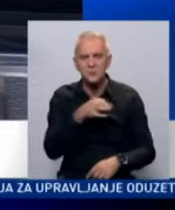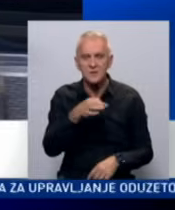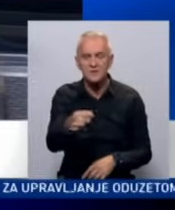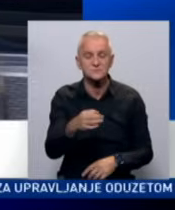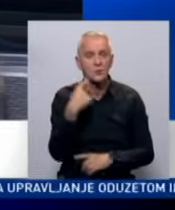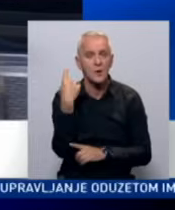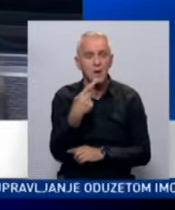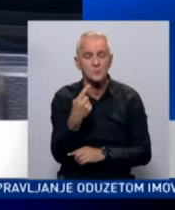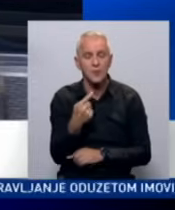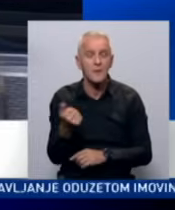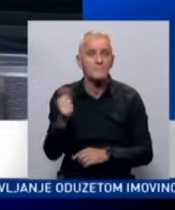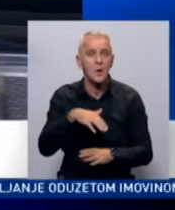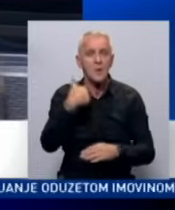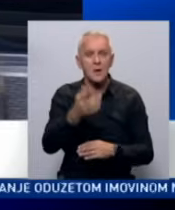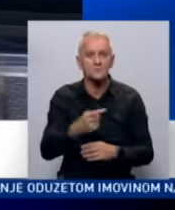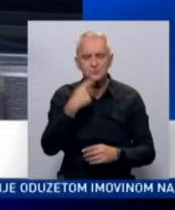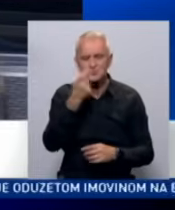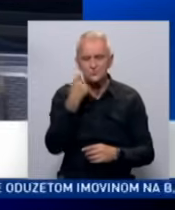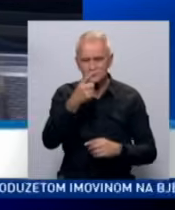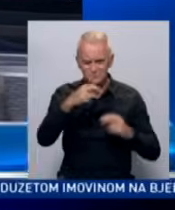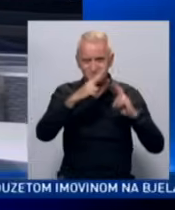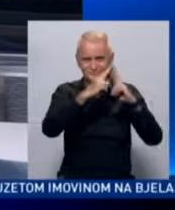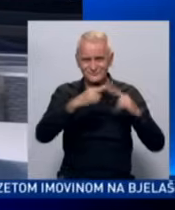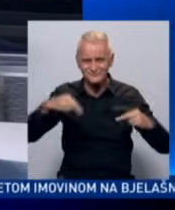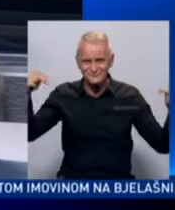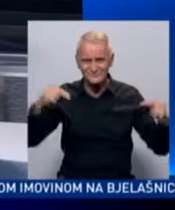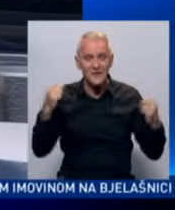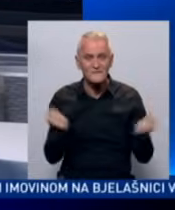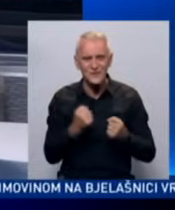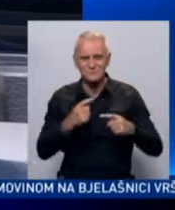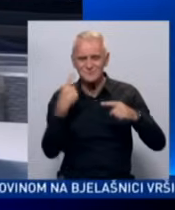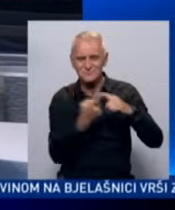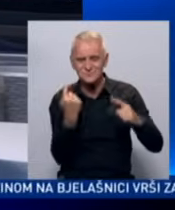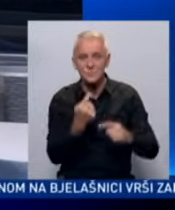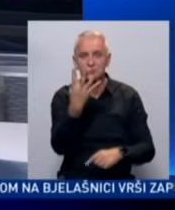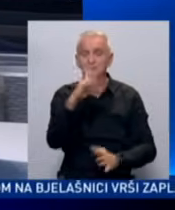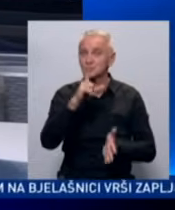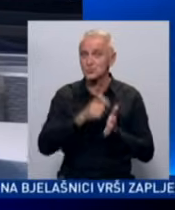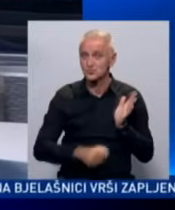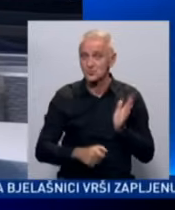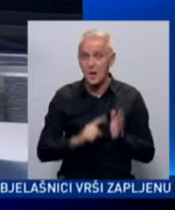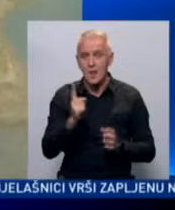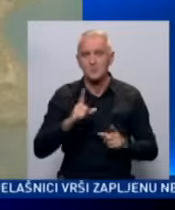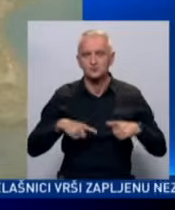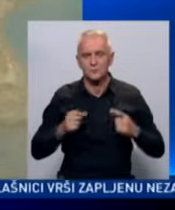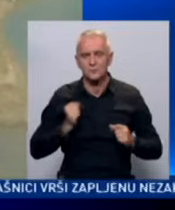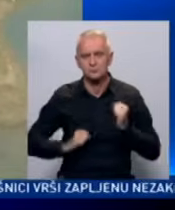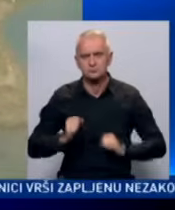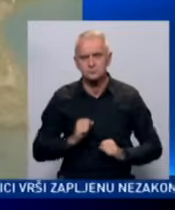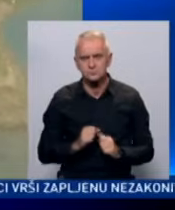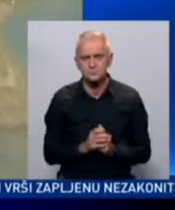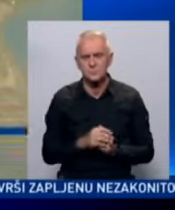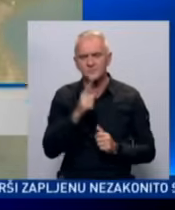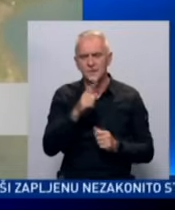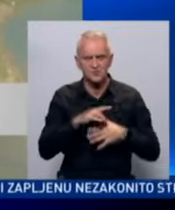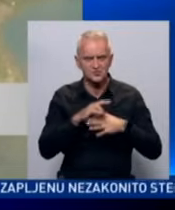se srušio nakon što je zakačio žice dalekovoda tokom vježbe. 4 člana posade nisu životno ugrožena. Uma Sinanović,